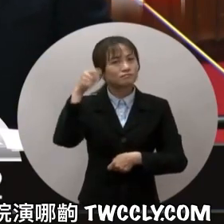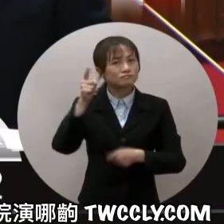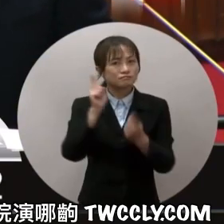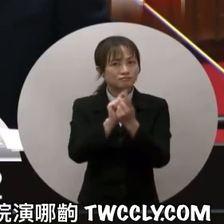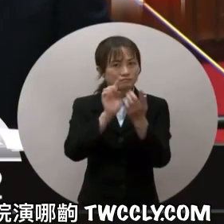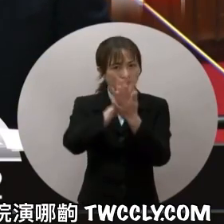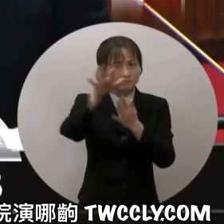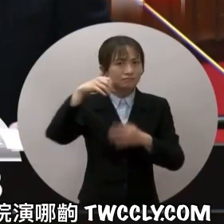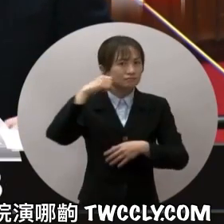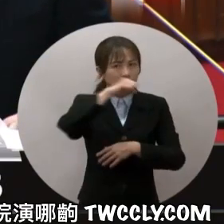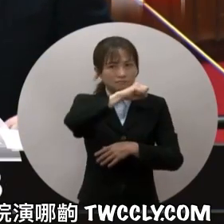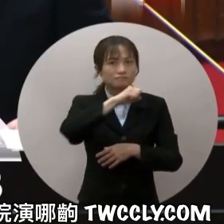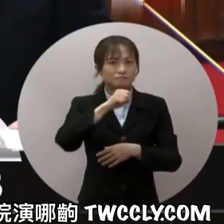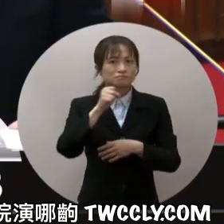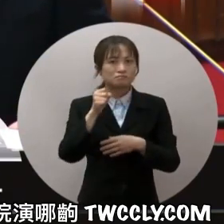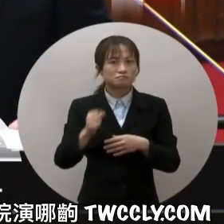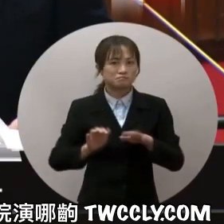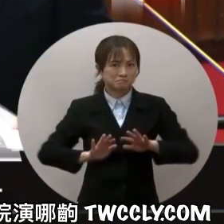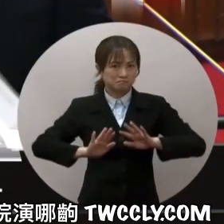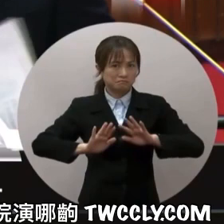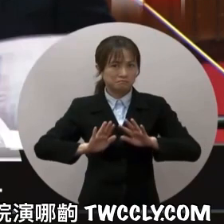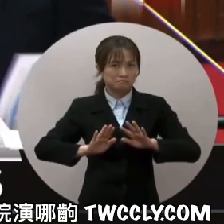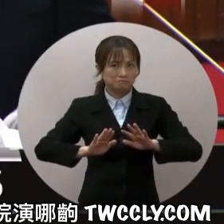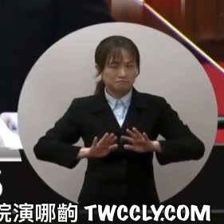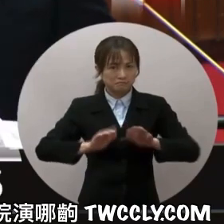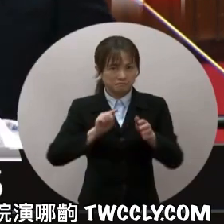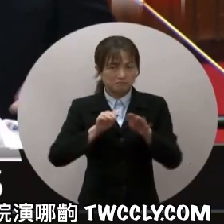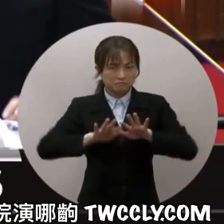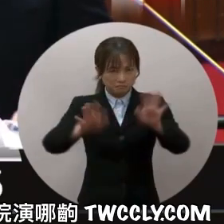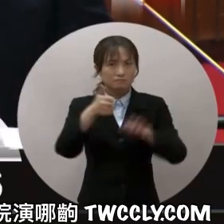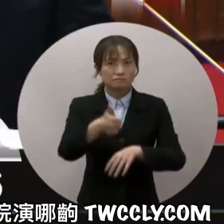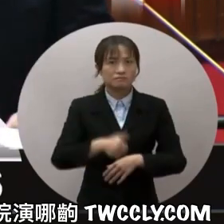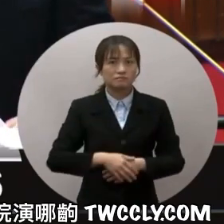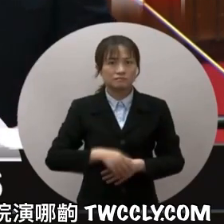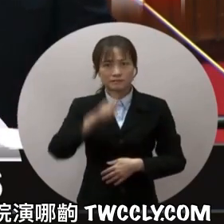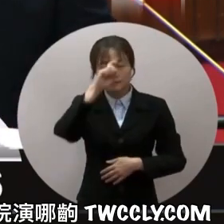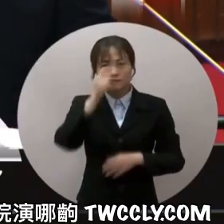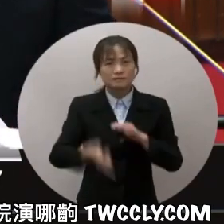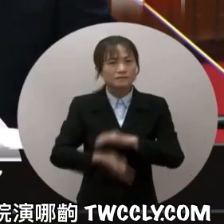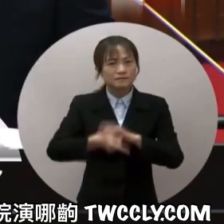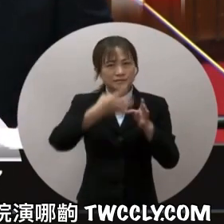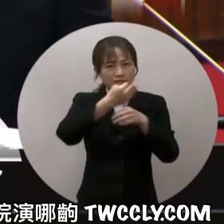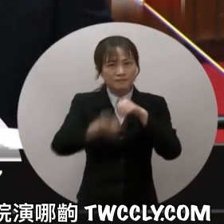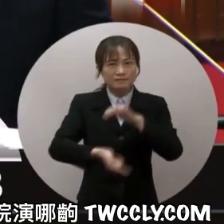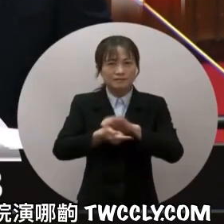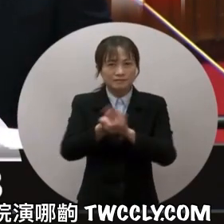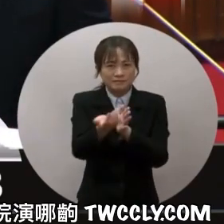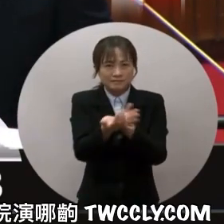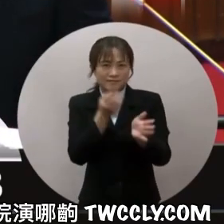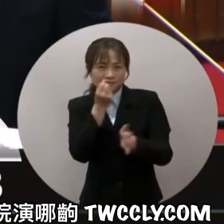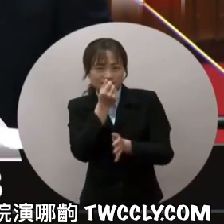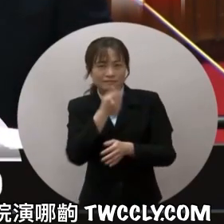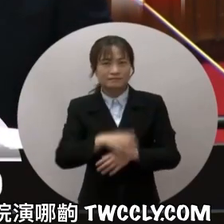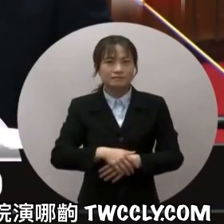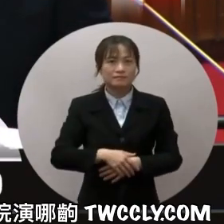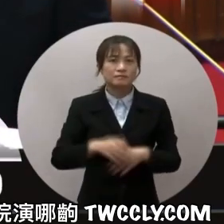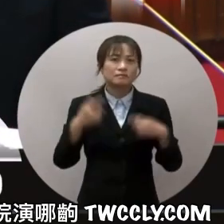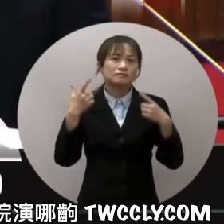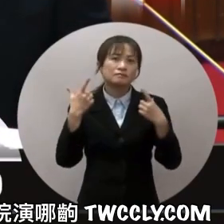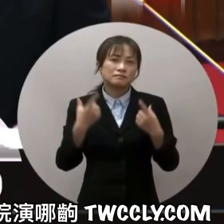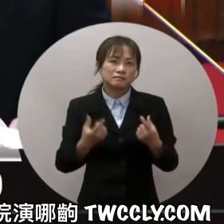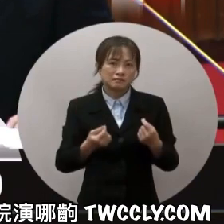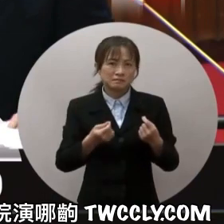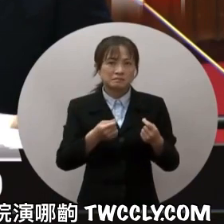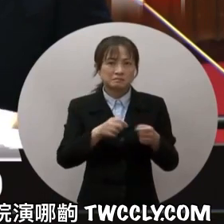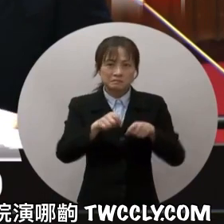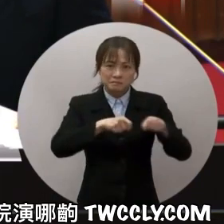未來的整個台灣是相當重要的一個規劃那我們希望加快它的期程好不好因為原先一定要花18年的時間桃園的第三行現在只要花5年